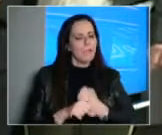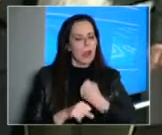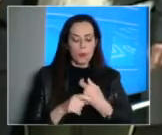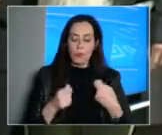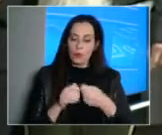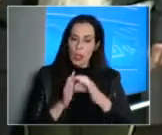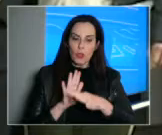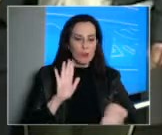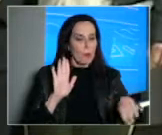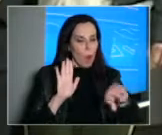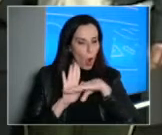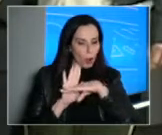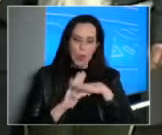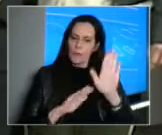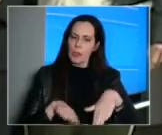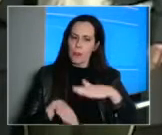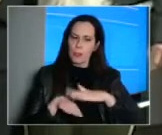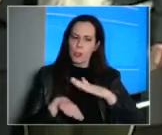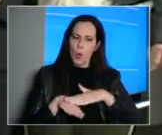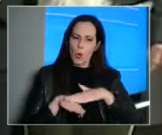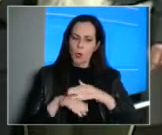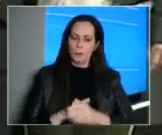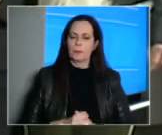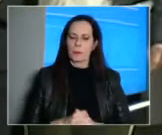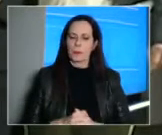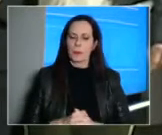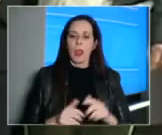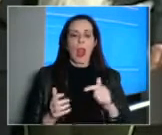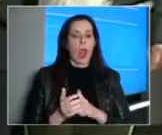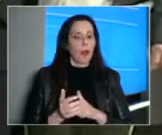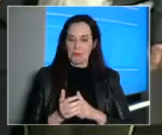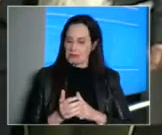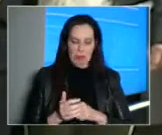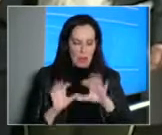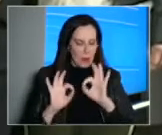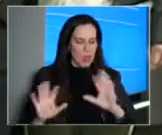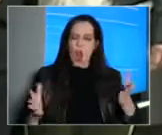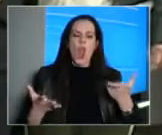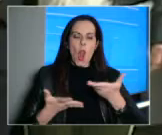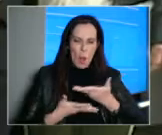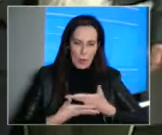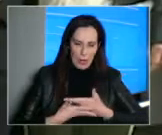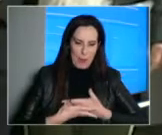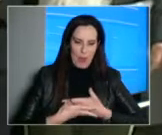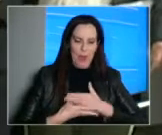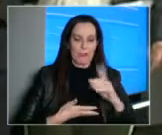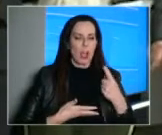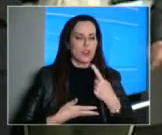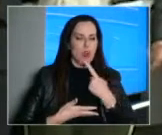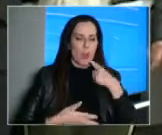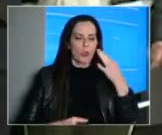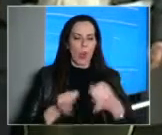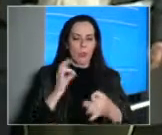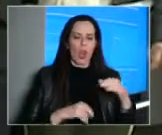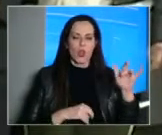acted appropriately and professionally. I therefore completely disagree with the